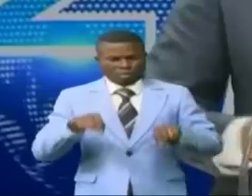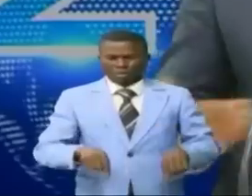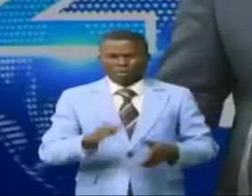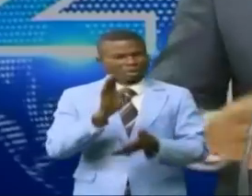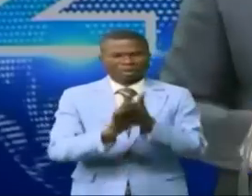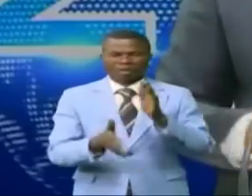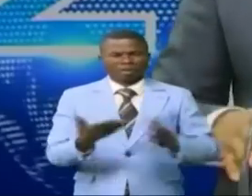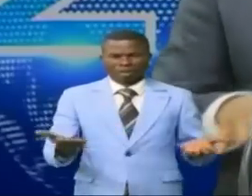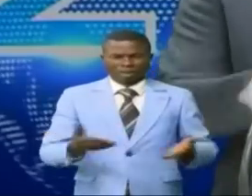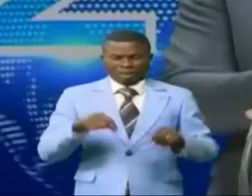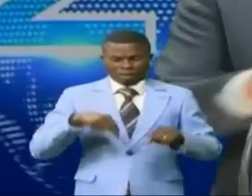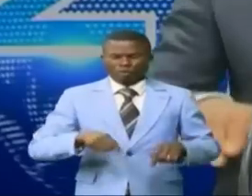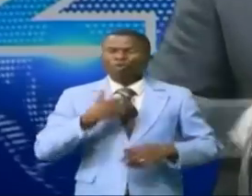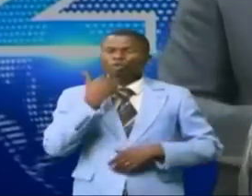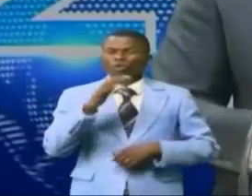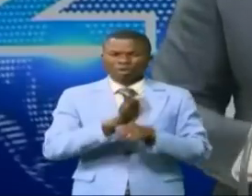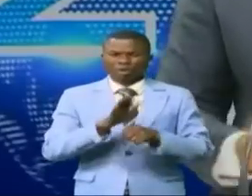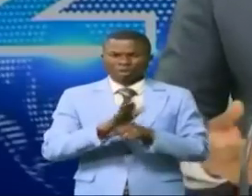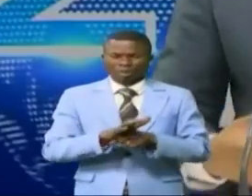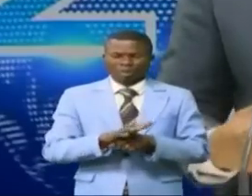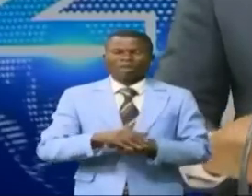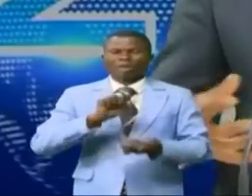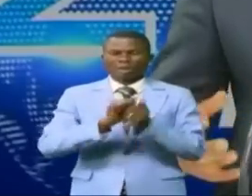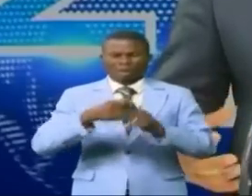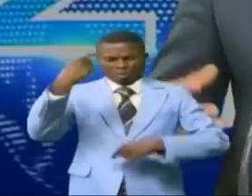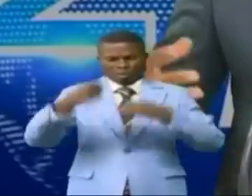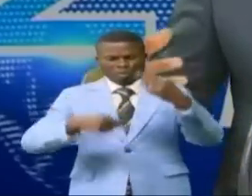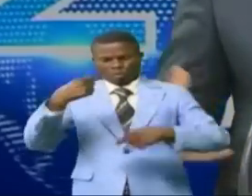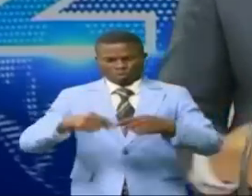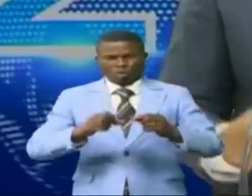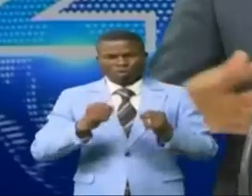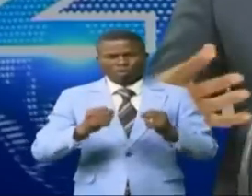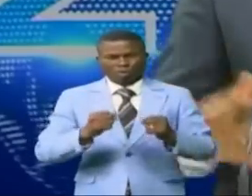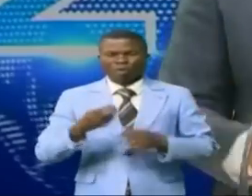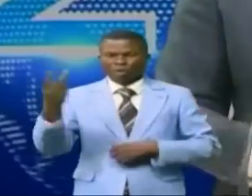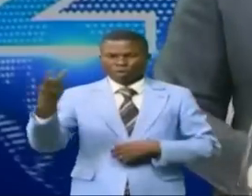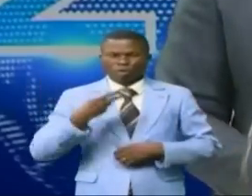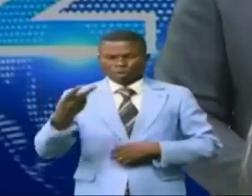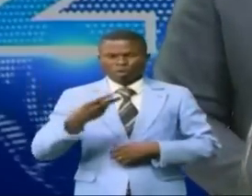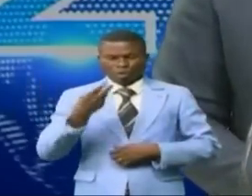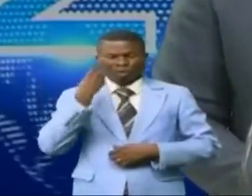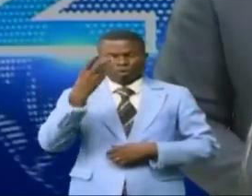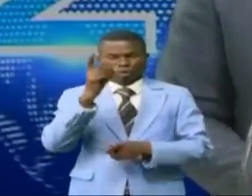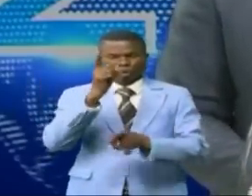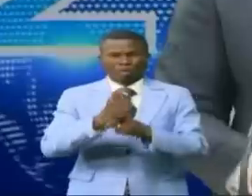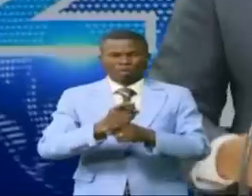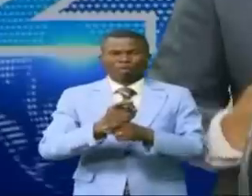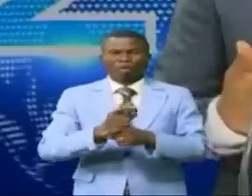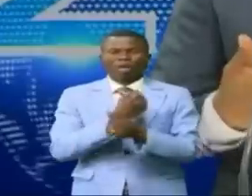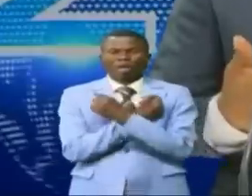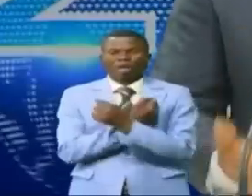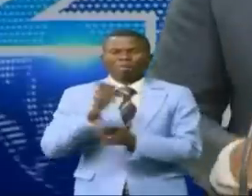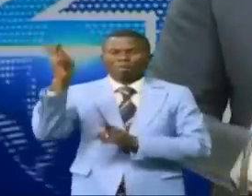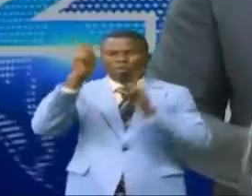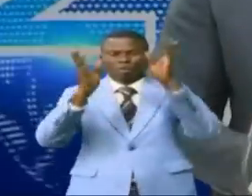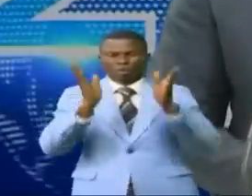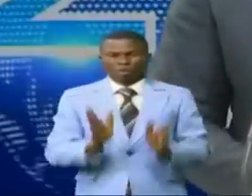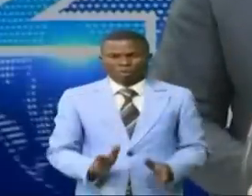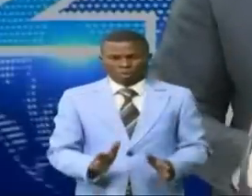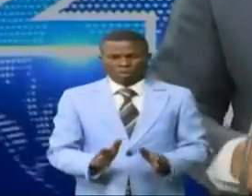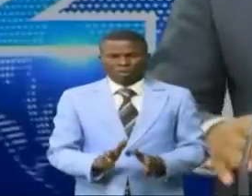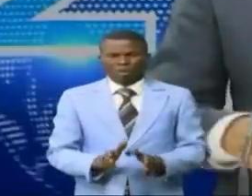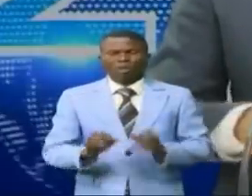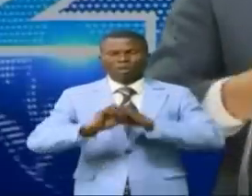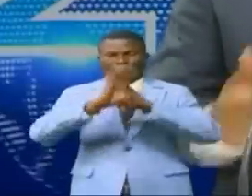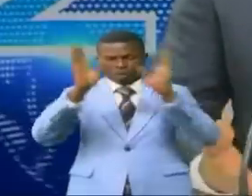peut... C'est en fait des arbitrages qui doivent être faits pour que, ensemble, dans une vision panafricaine et une vision africaine minière,